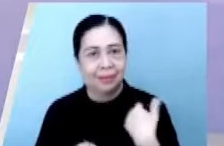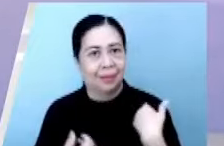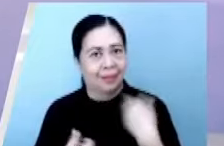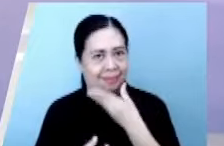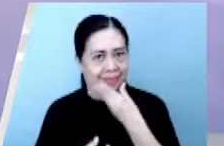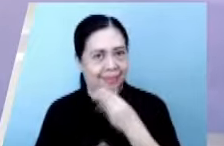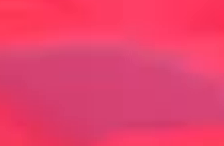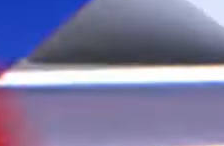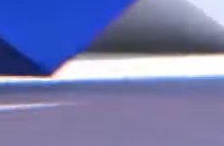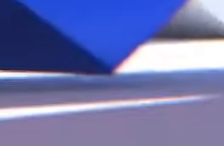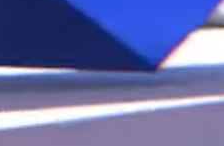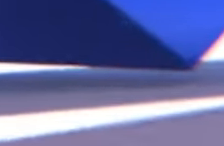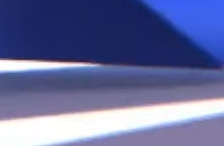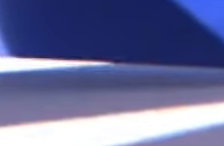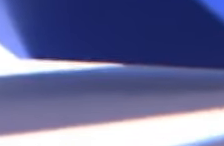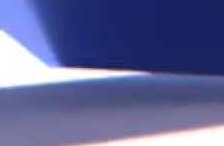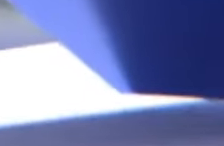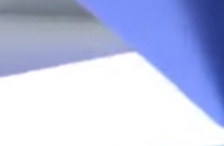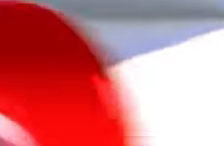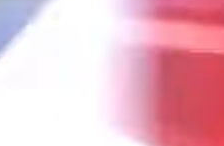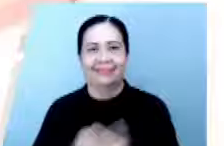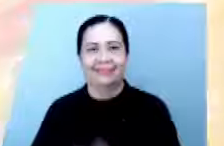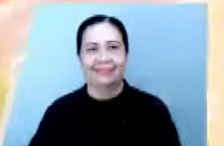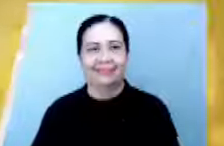ni Bernadette Reyes.